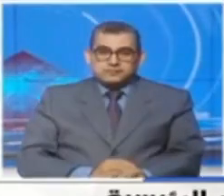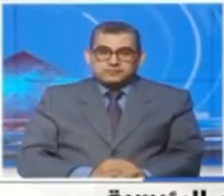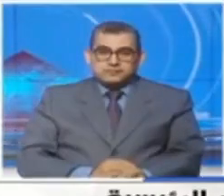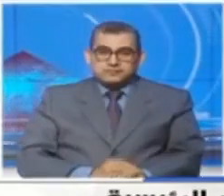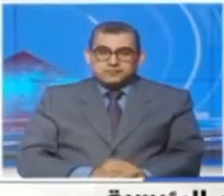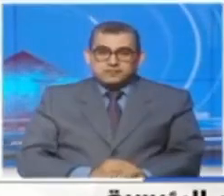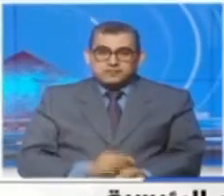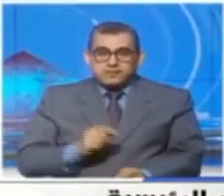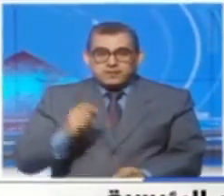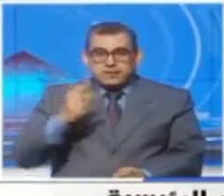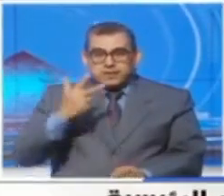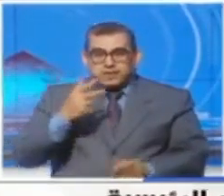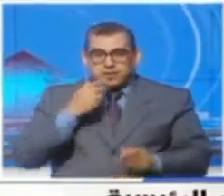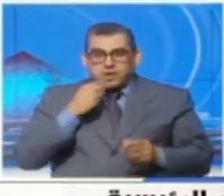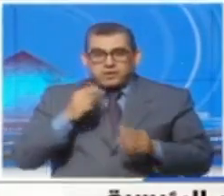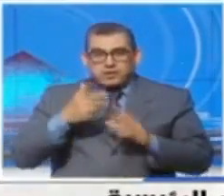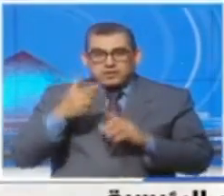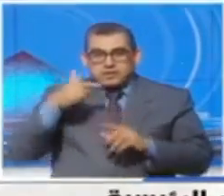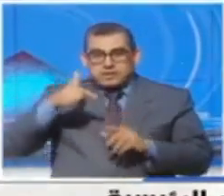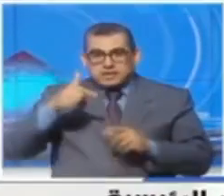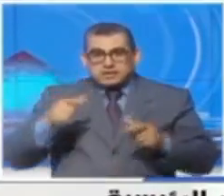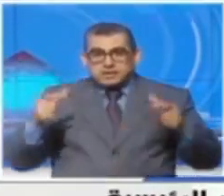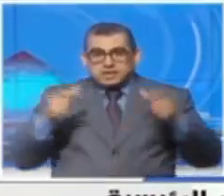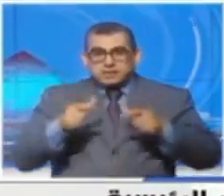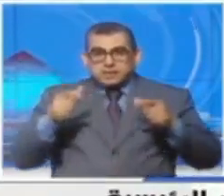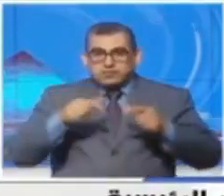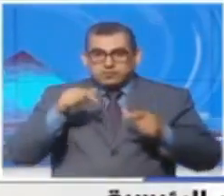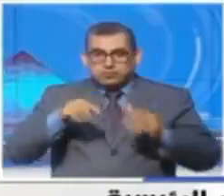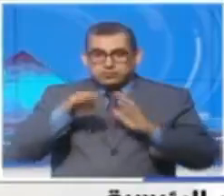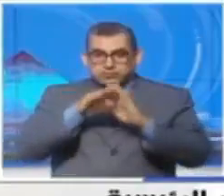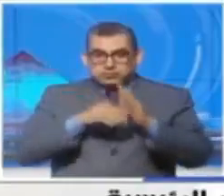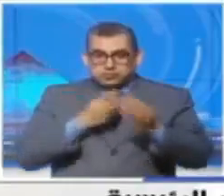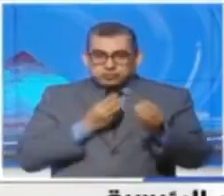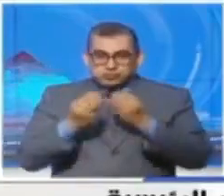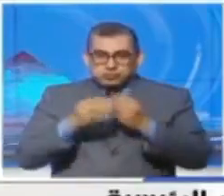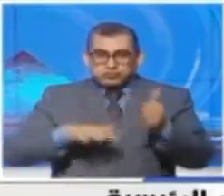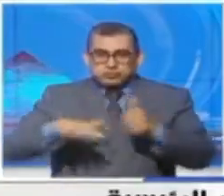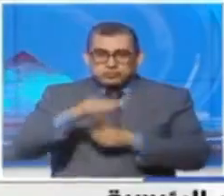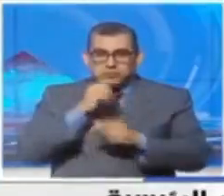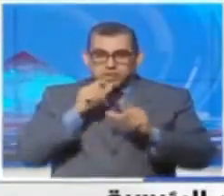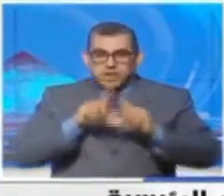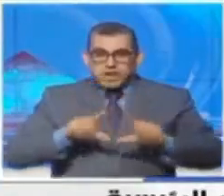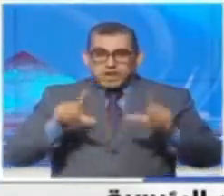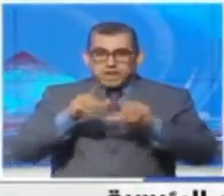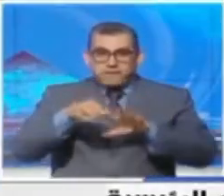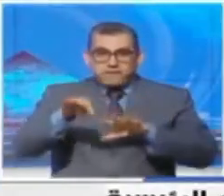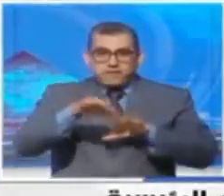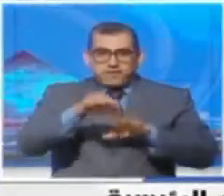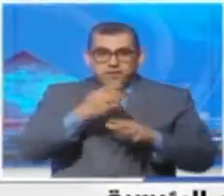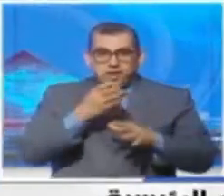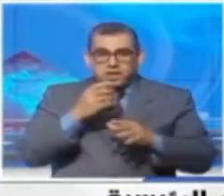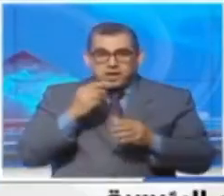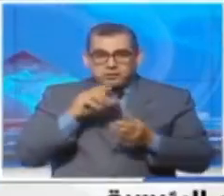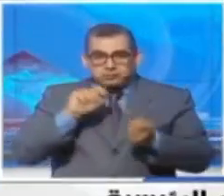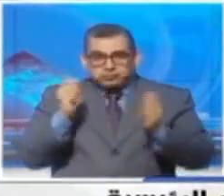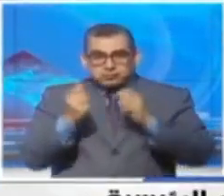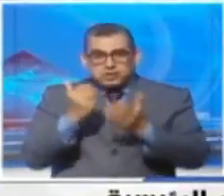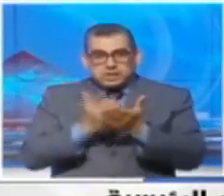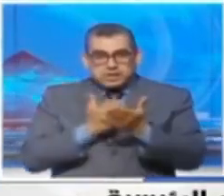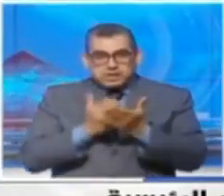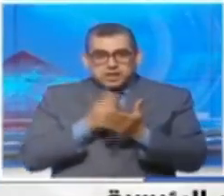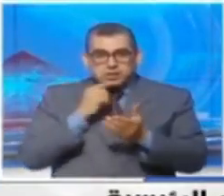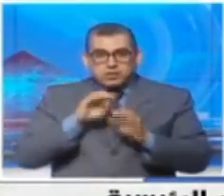في سادس جلسات مجلس أمناء الحوار الوطني، تم اختيار مرشح اللجان الفرعية للمحورين الاقتصادي